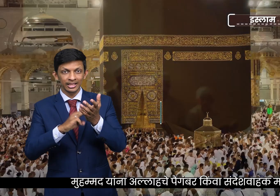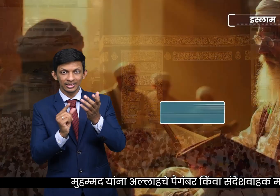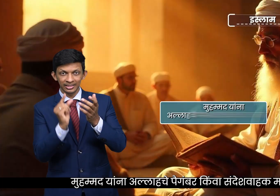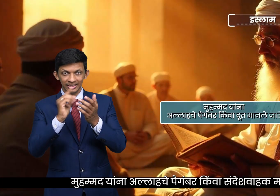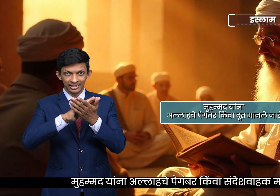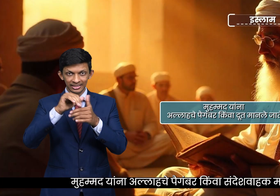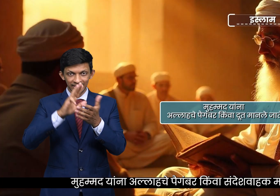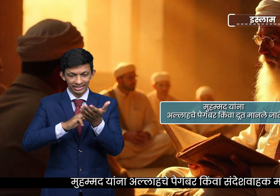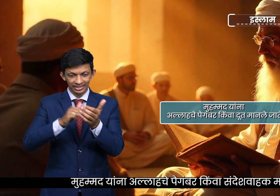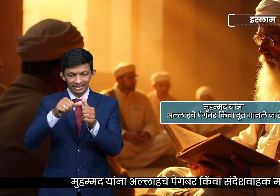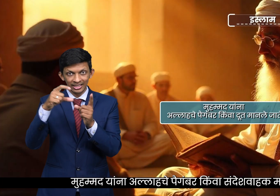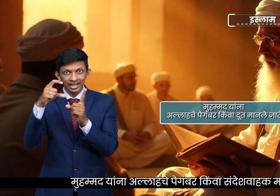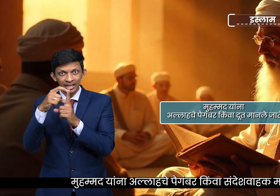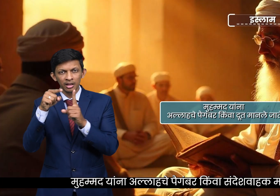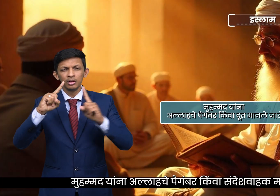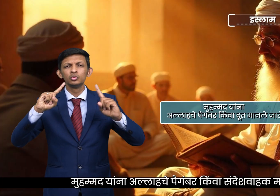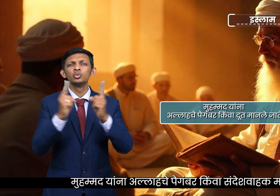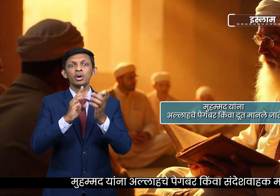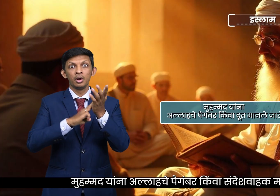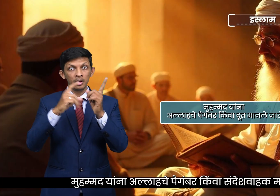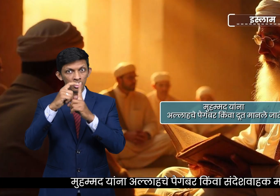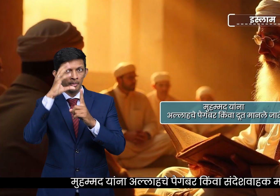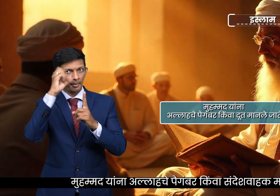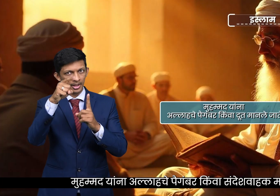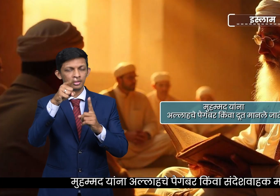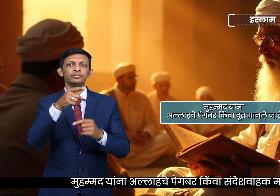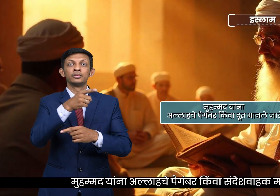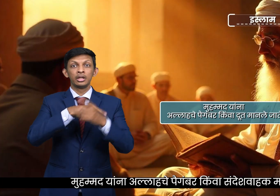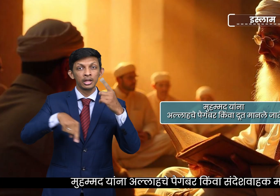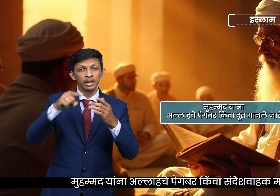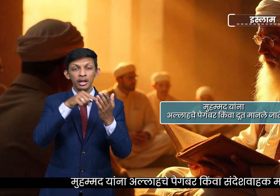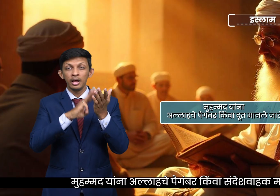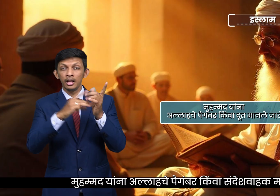मोहम्मद यांना अल्लाहचे पैगंबर किंवा संदेशवाहक मानले जाते.